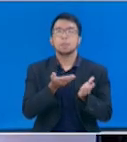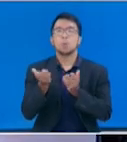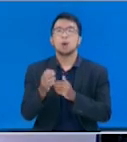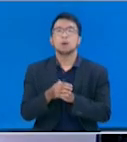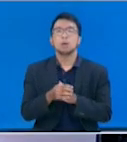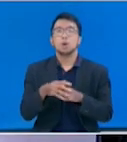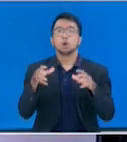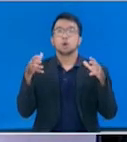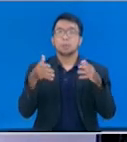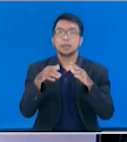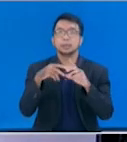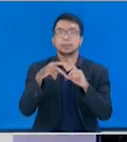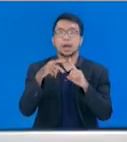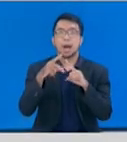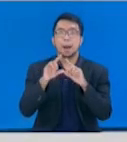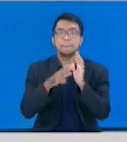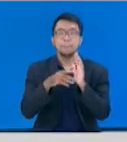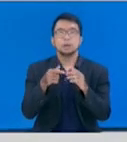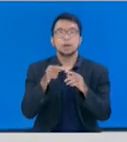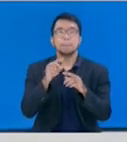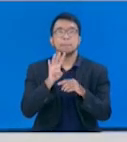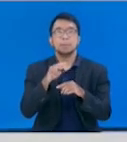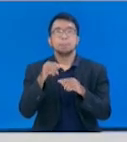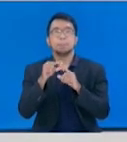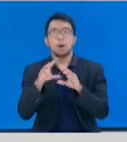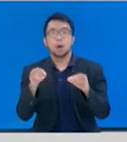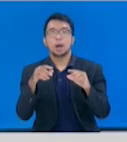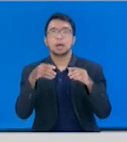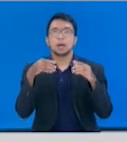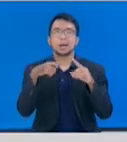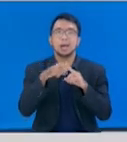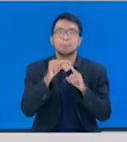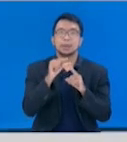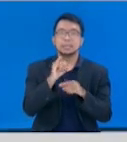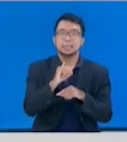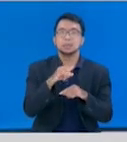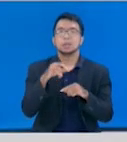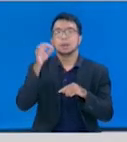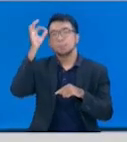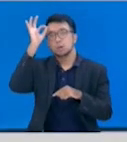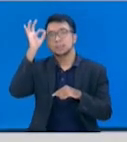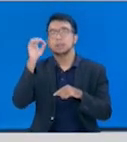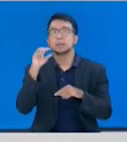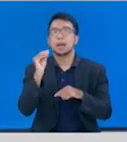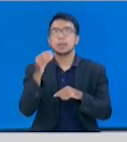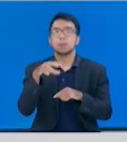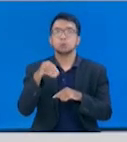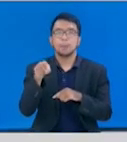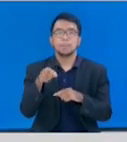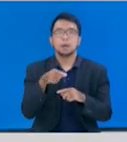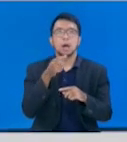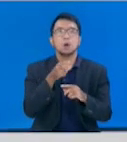Pemirsa, Komnas HAM akan memeriksa 4 pegawai Sekretariat Komisi Penyiaran Indonesia dan Kapolres Metro Jakarta Pusat terkait kasus